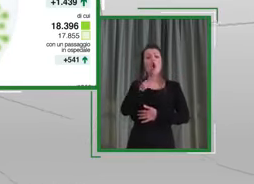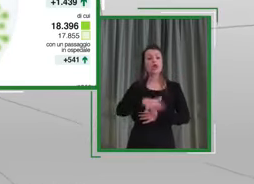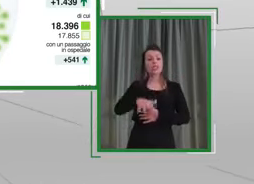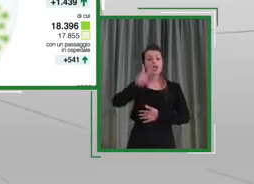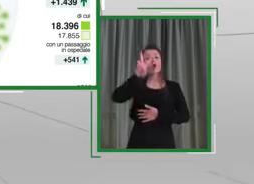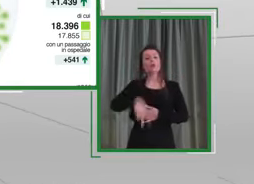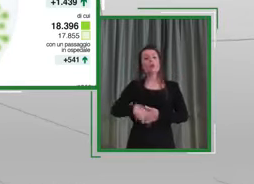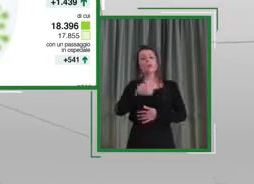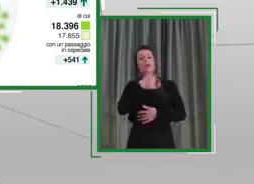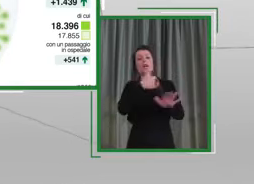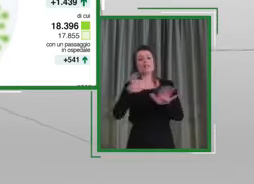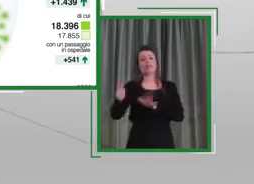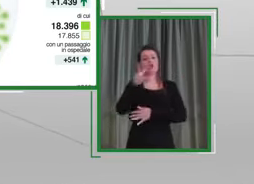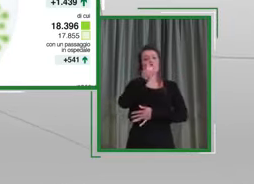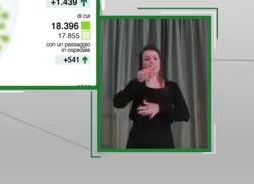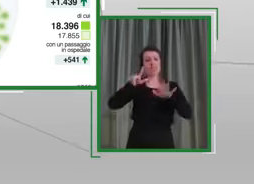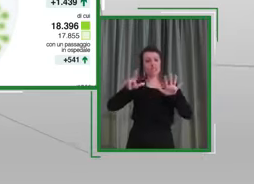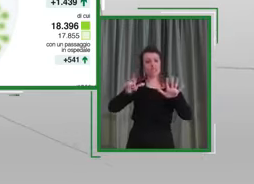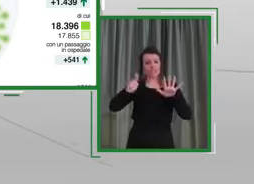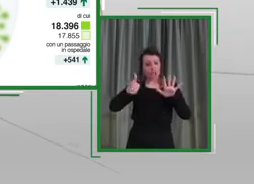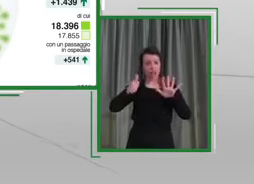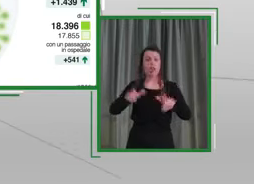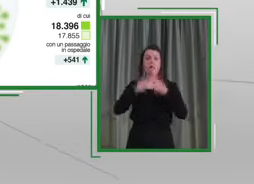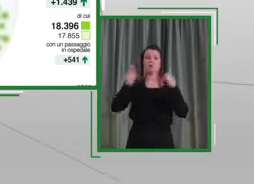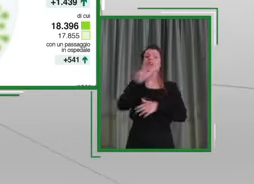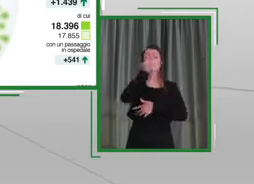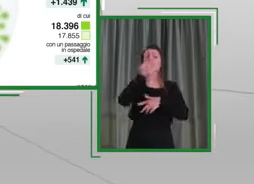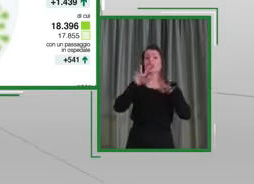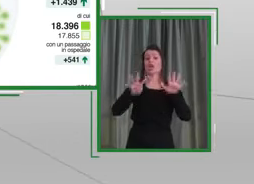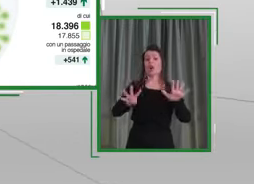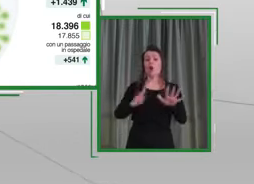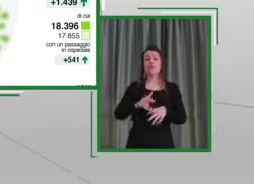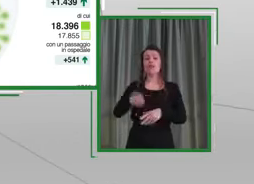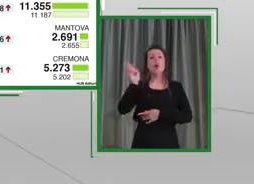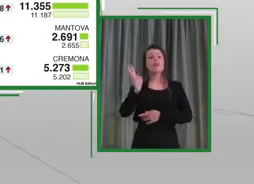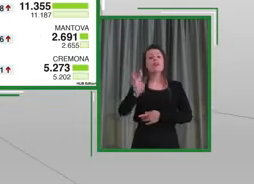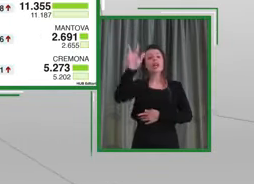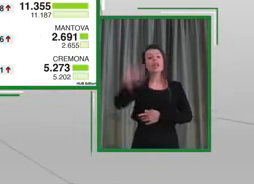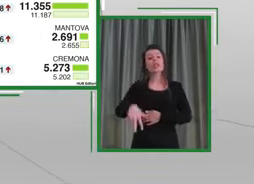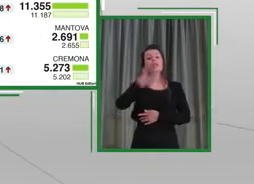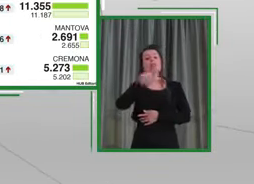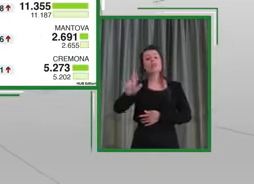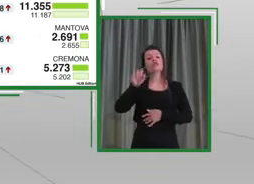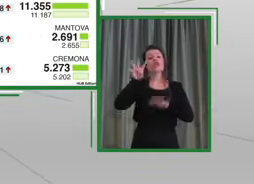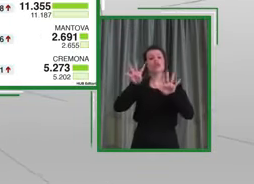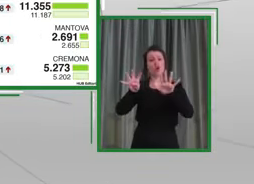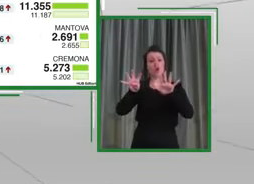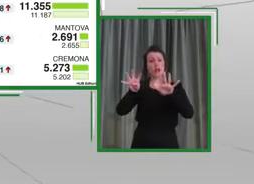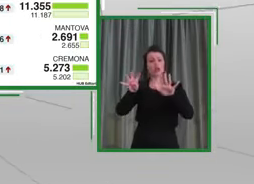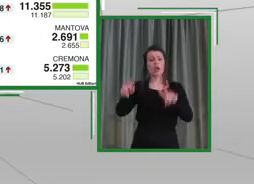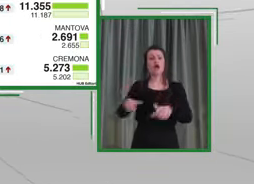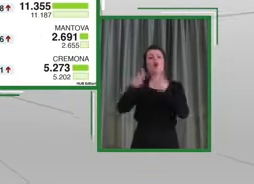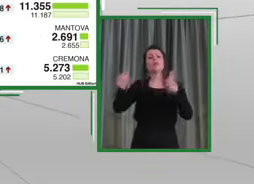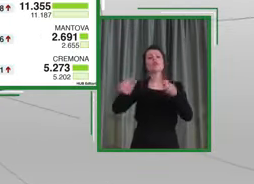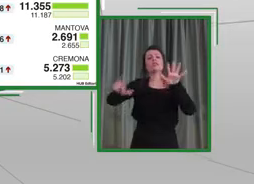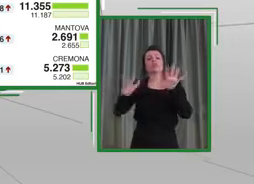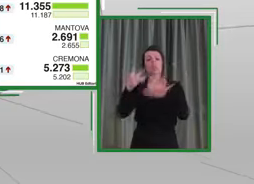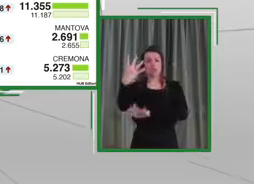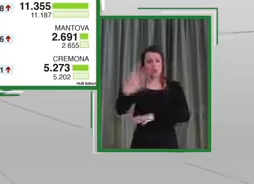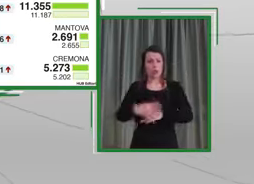2.626 più 39 pavia 3.390 più 74